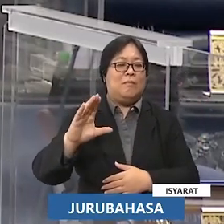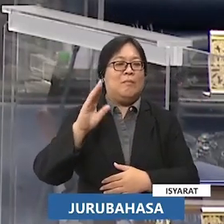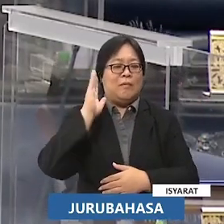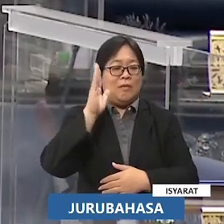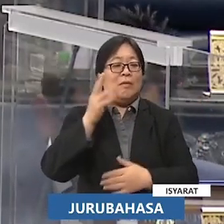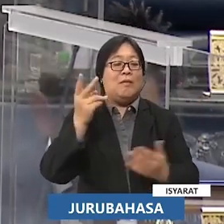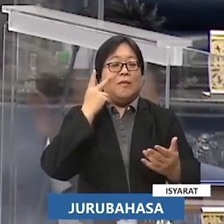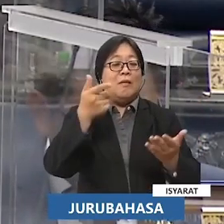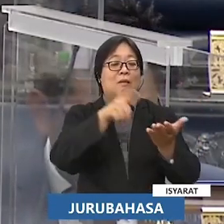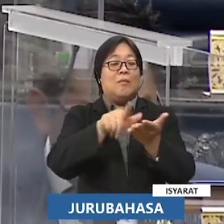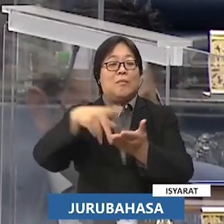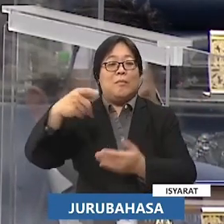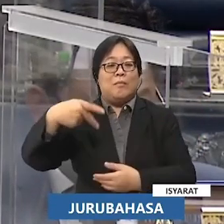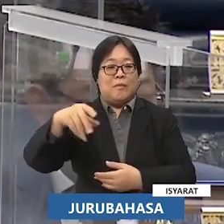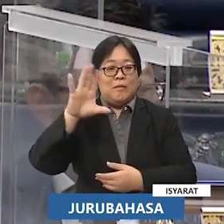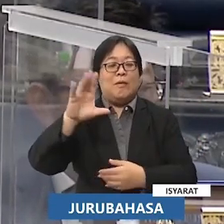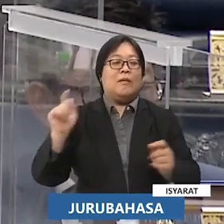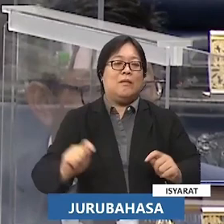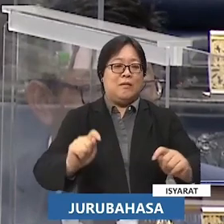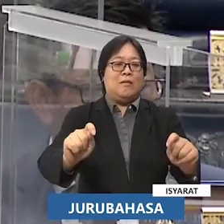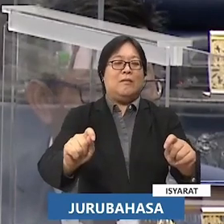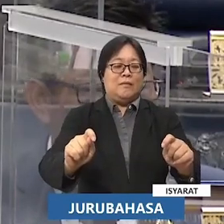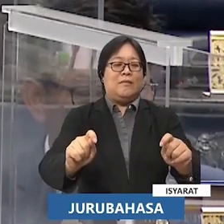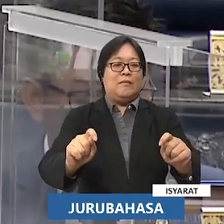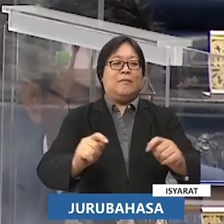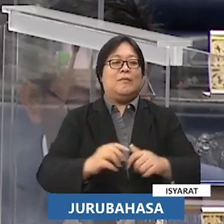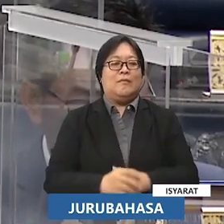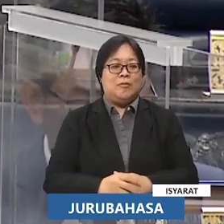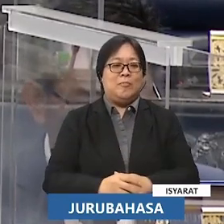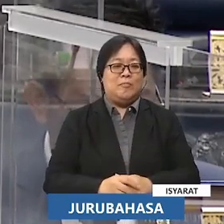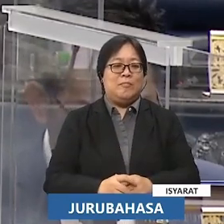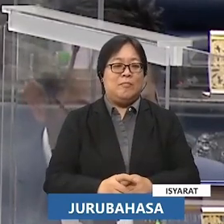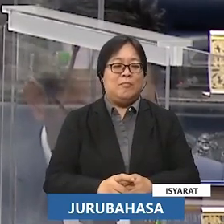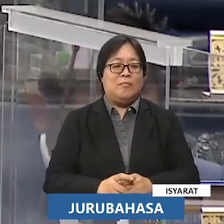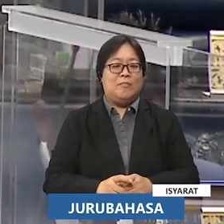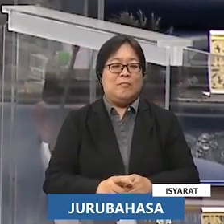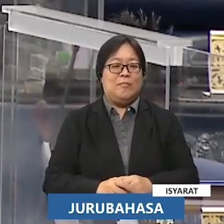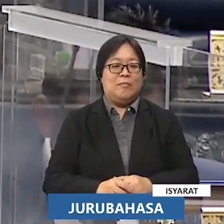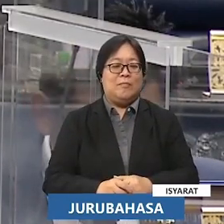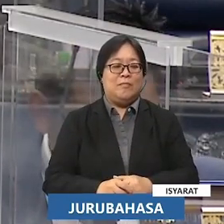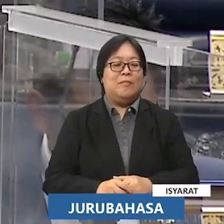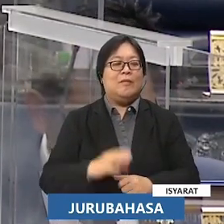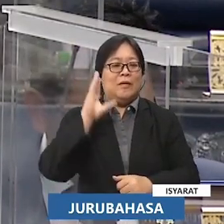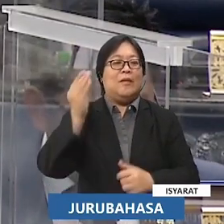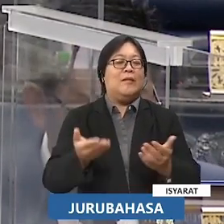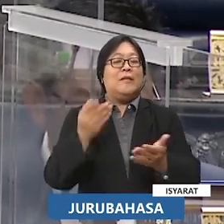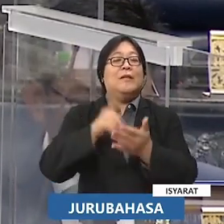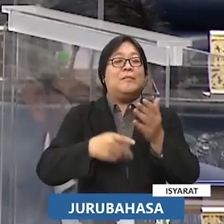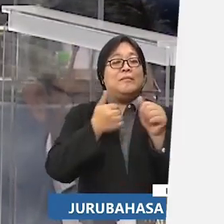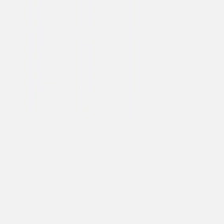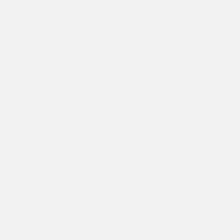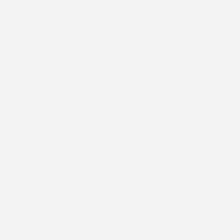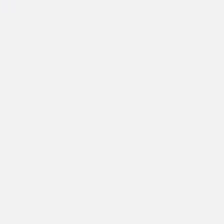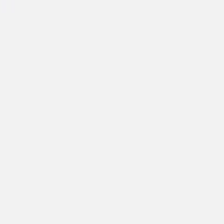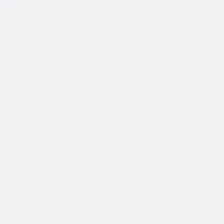kita akan melihat daripada laporan presiden kita akan memindahkan apa yang dibiarkan dihafalkan di direkomen Oke